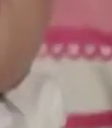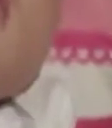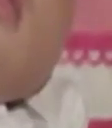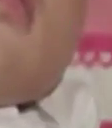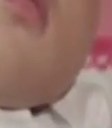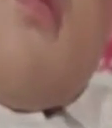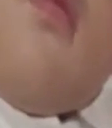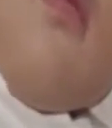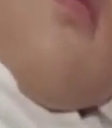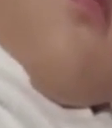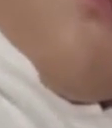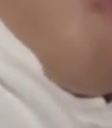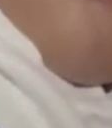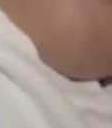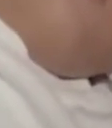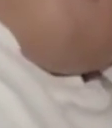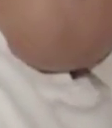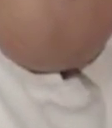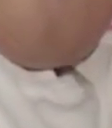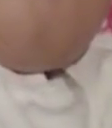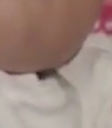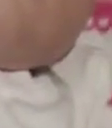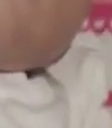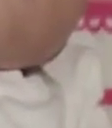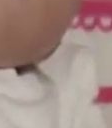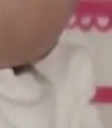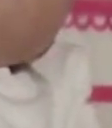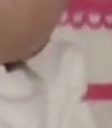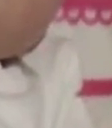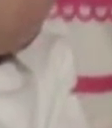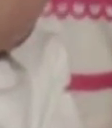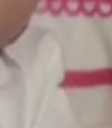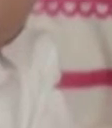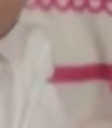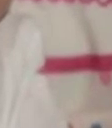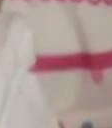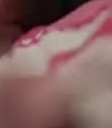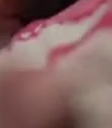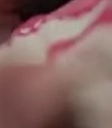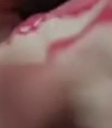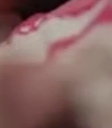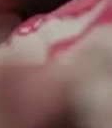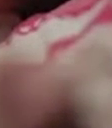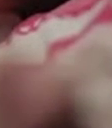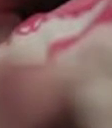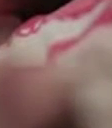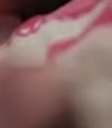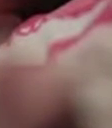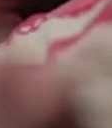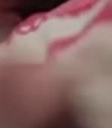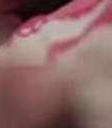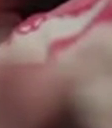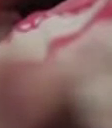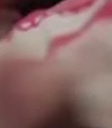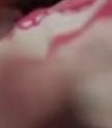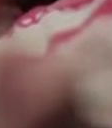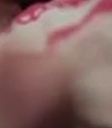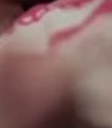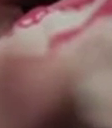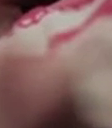pang gasto. Kaya naman pati ang ikawalong anak niya sa bahay rin isinilang. Nakalabas na raw ang sanggol bago pa man dumating ang